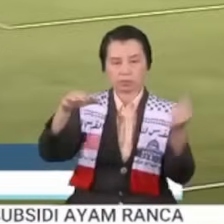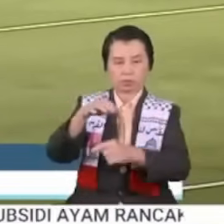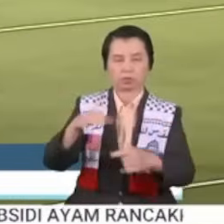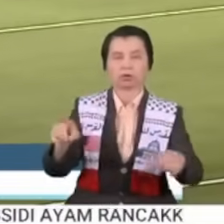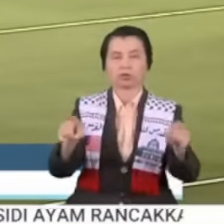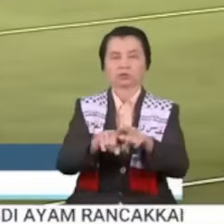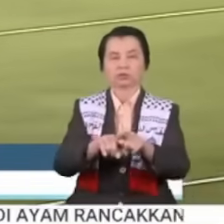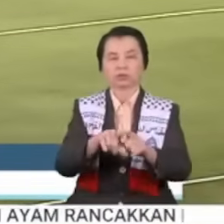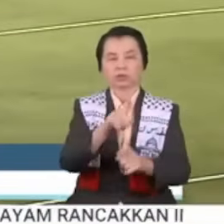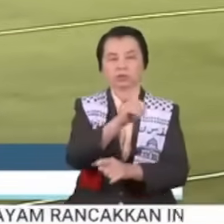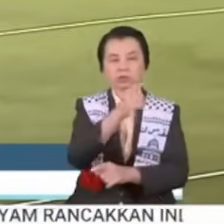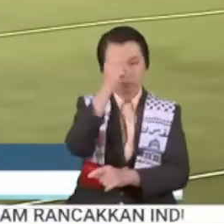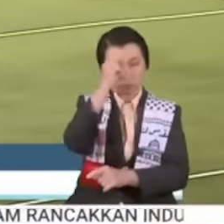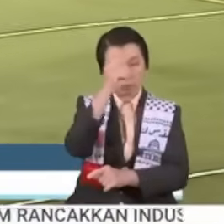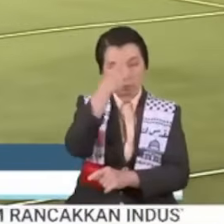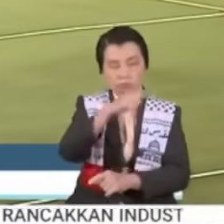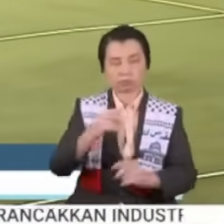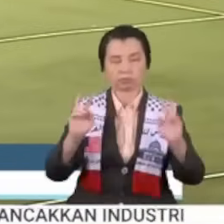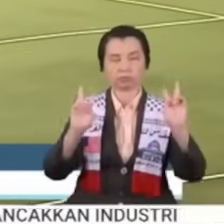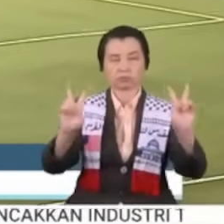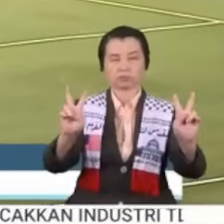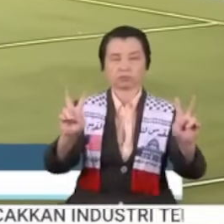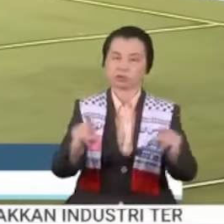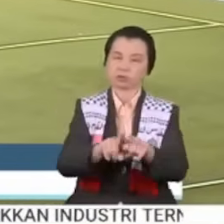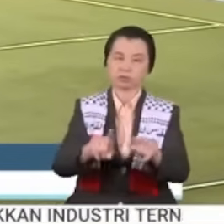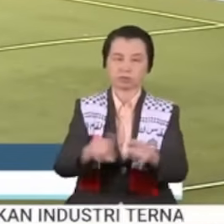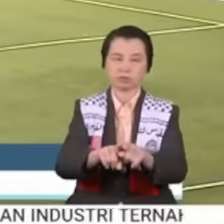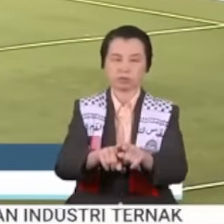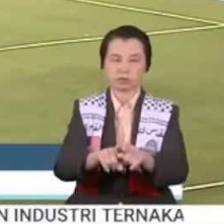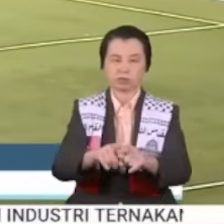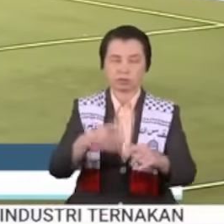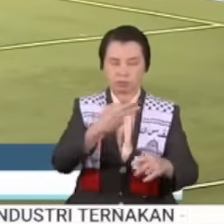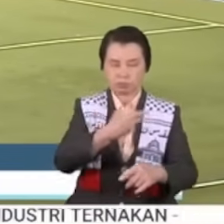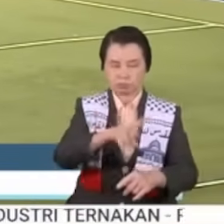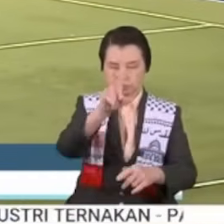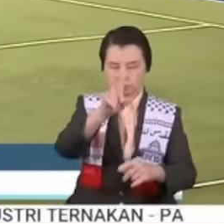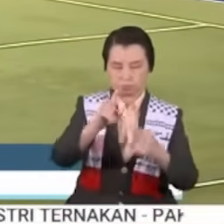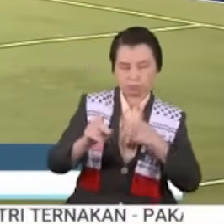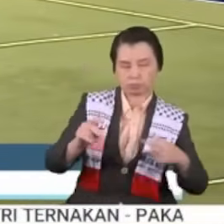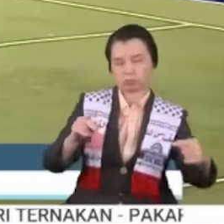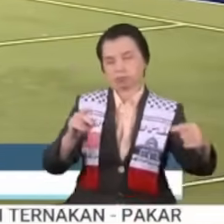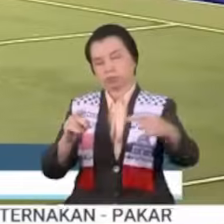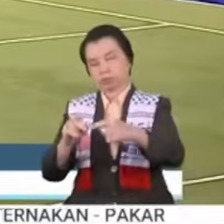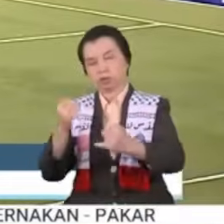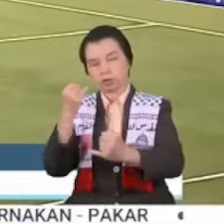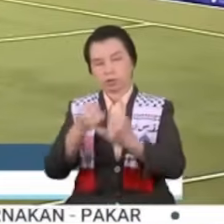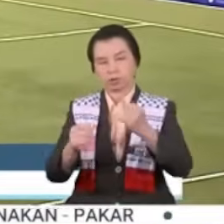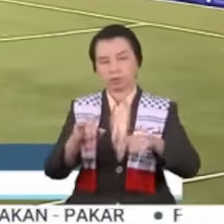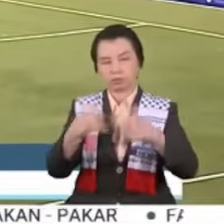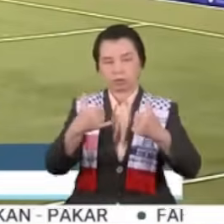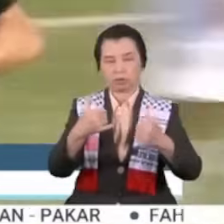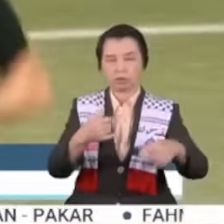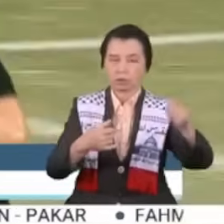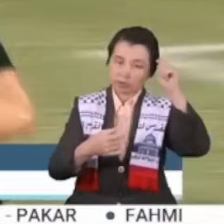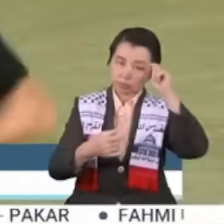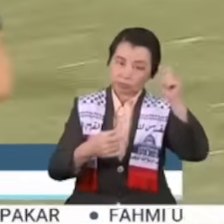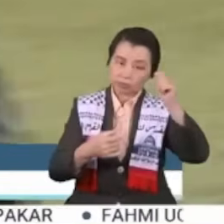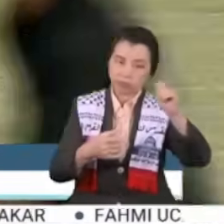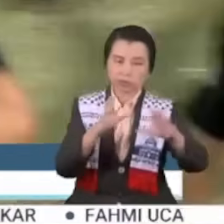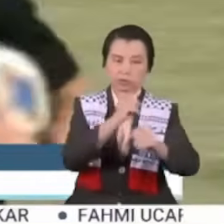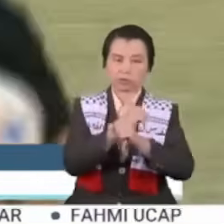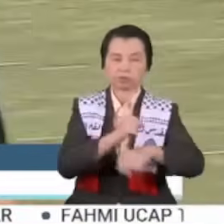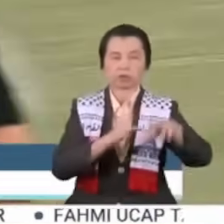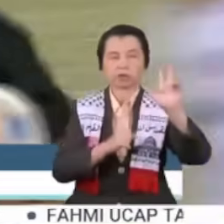penyamaan buat TFC untuk mengingkat kedudukan dua sama hembatan Lencong norde pada saat-saat akhir membolehkan skuad penyu mencuri